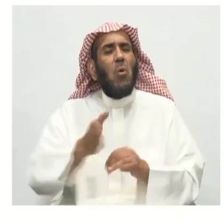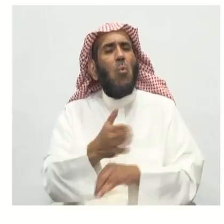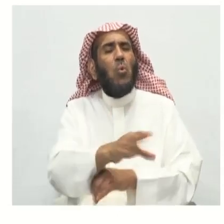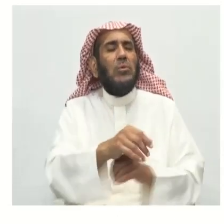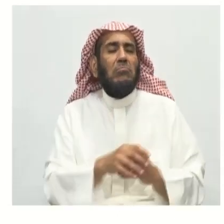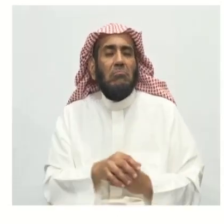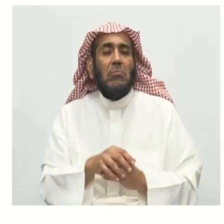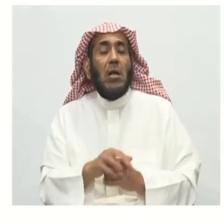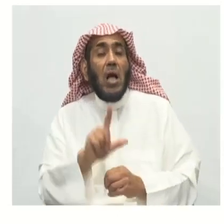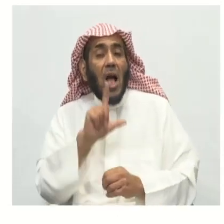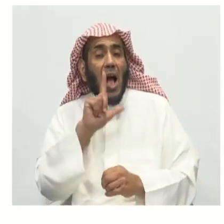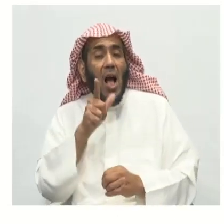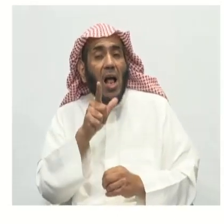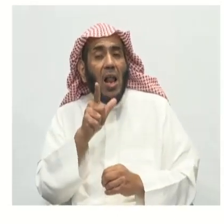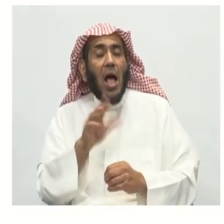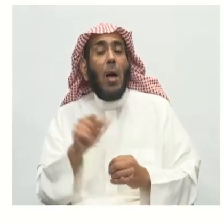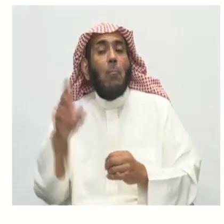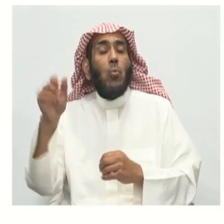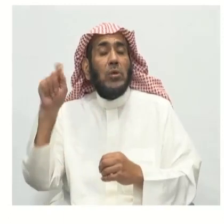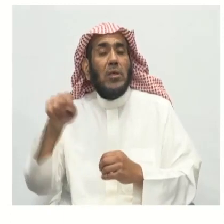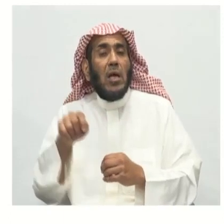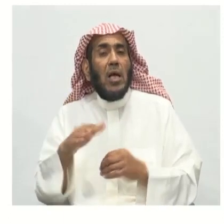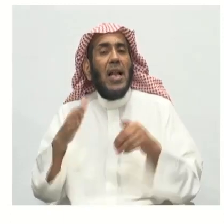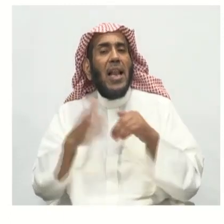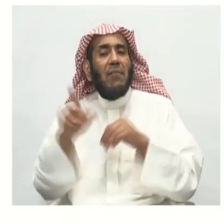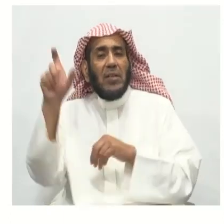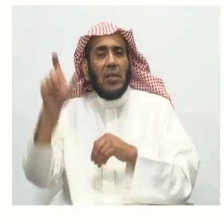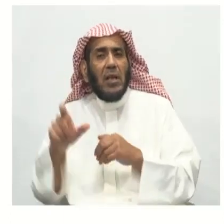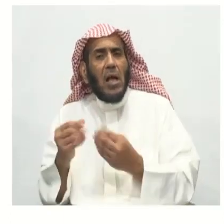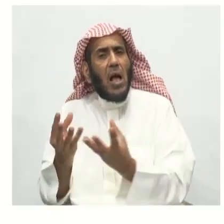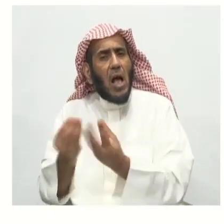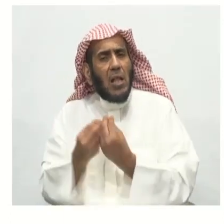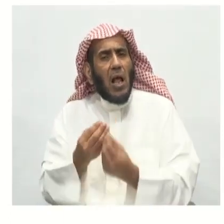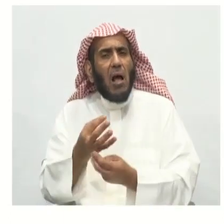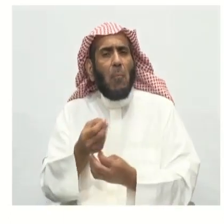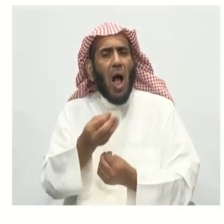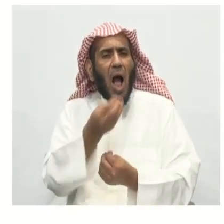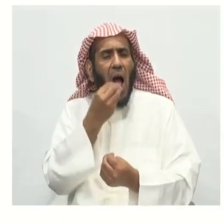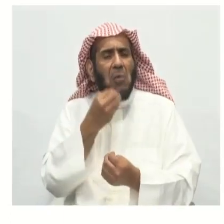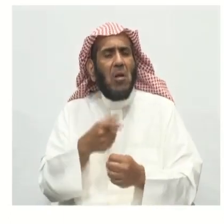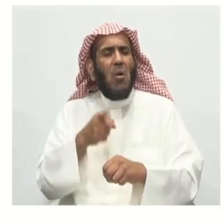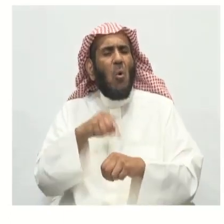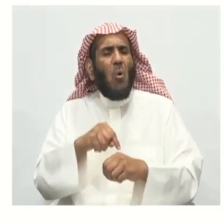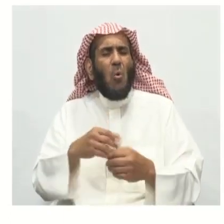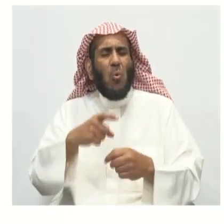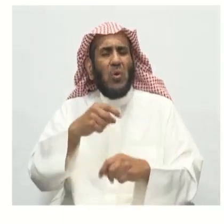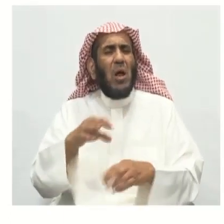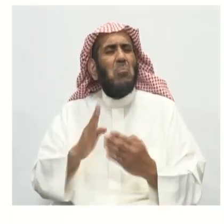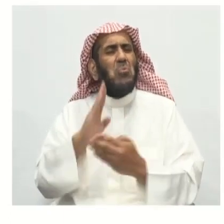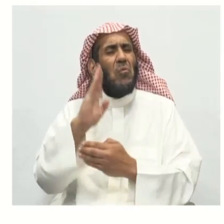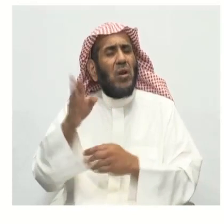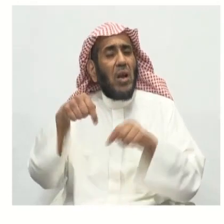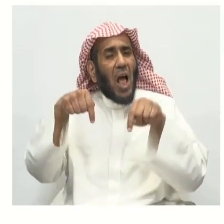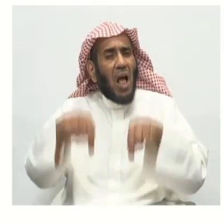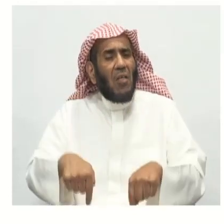الحوت قال اي موسى لفتاه اتنا غدائنا لقد لقينا من سفرنا